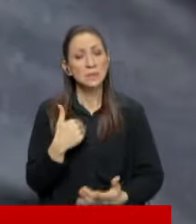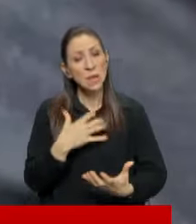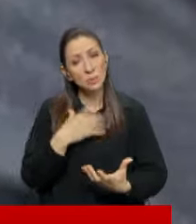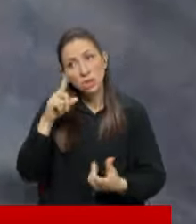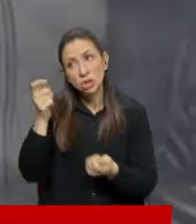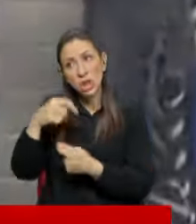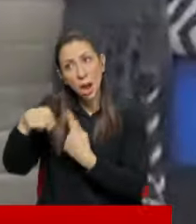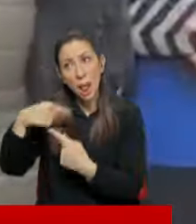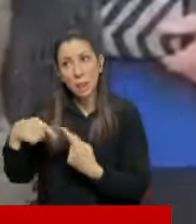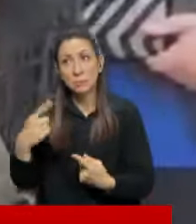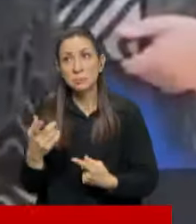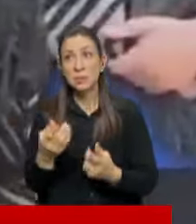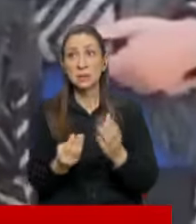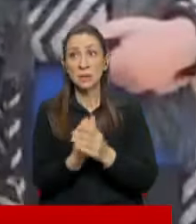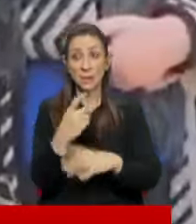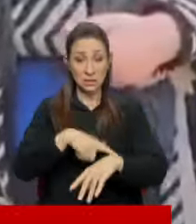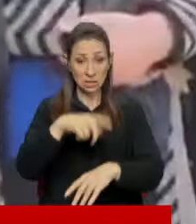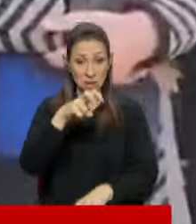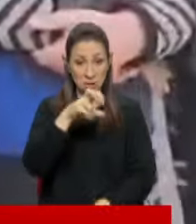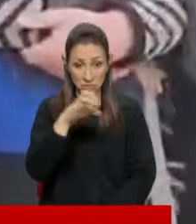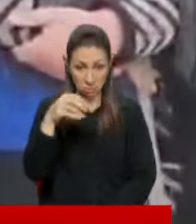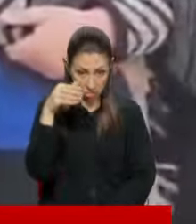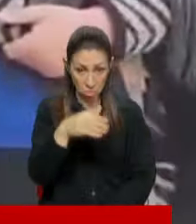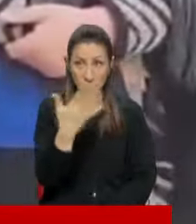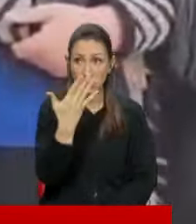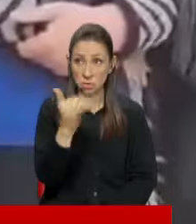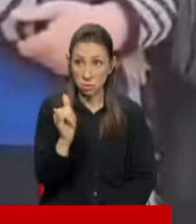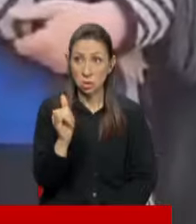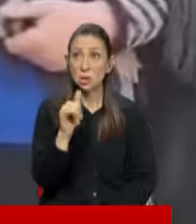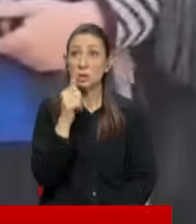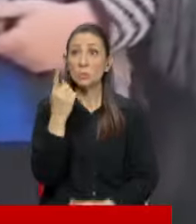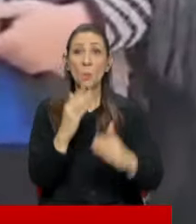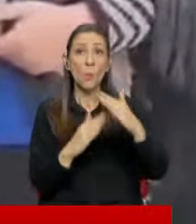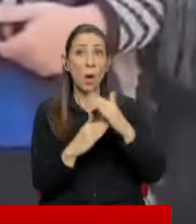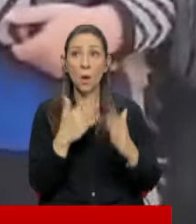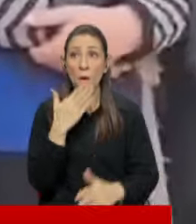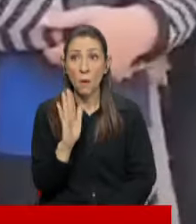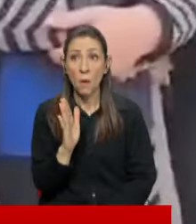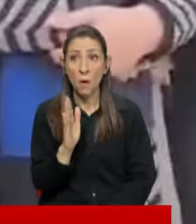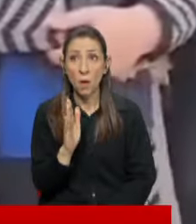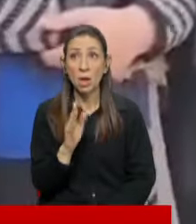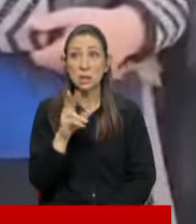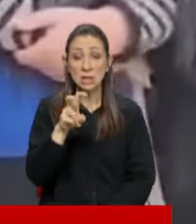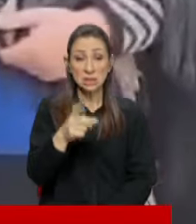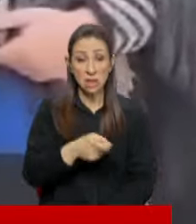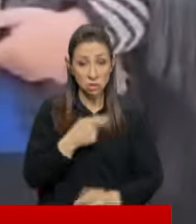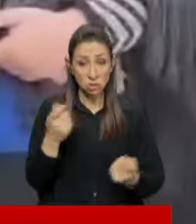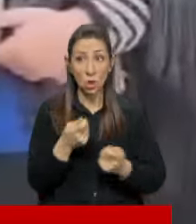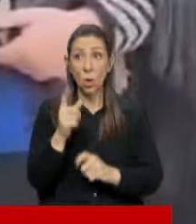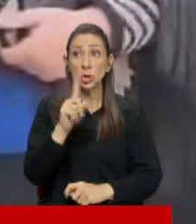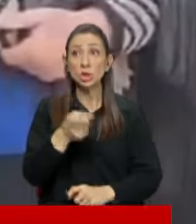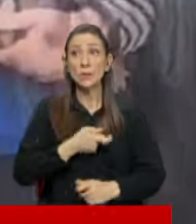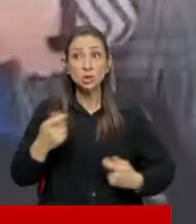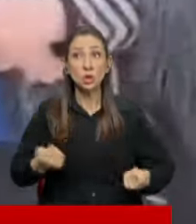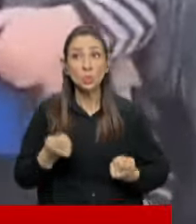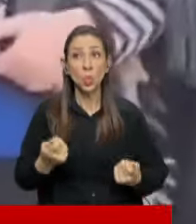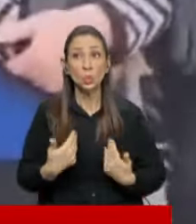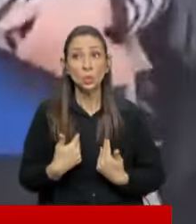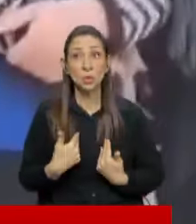çaresine bakarız. Sabah saat 8'de giriyoruz, 5'te çıkıyoruz, hiçbir moralımız yok. 8 saat çalışacağına 10 saat